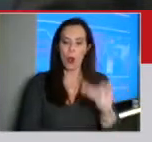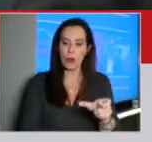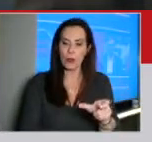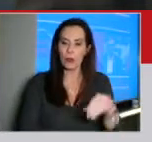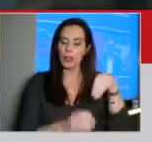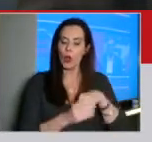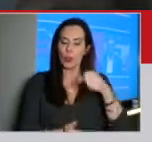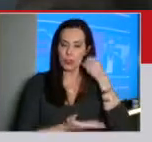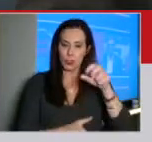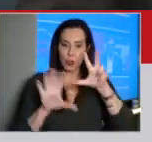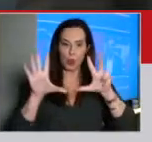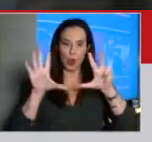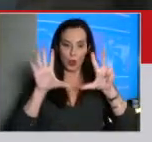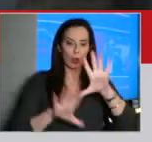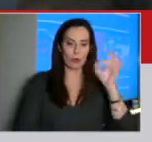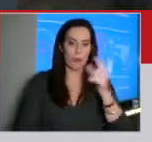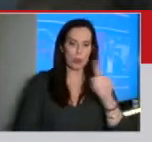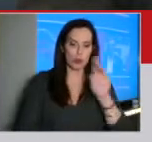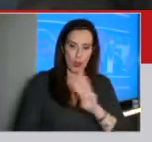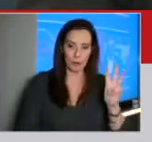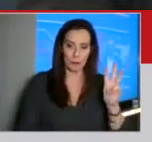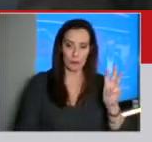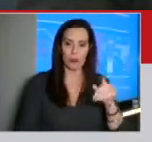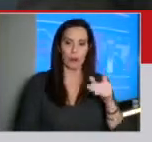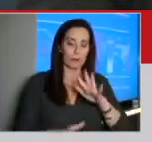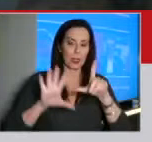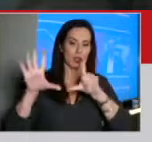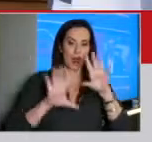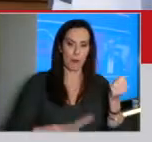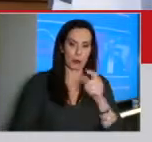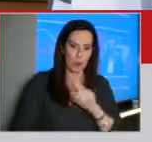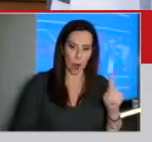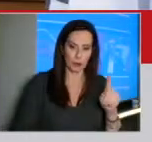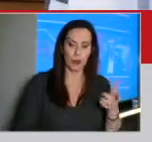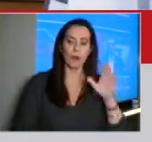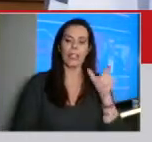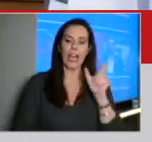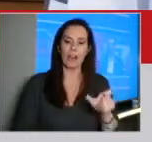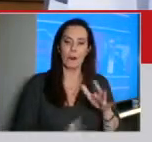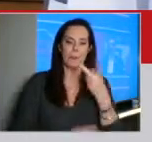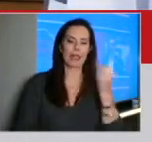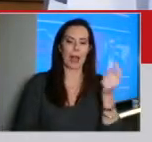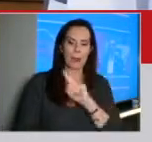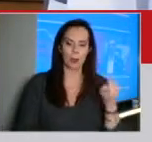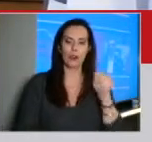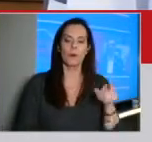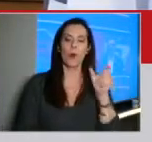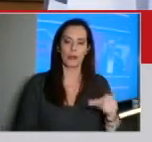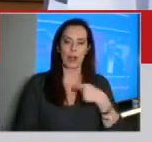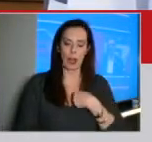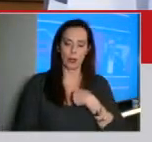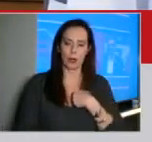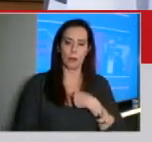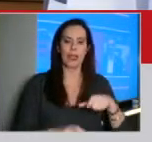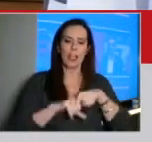בסיס תקציב 805 מיליון שקלים, לעומת באזור 740 מיליון, ועוד התחייבות באזור ה-200 מיליון, שהיא מחויבת לנו